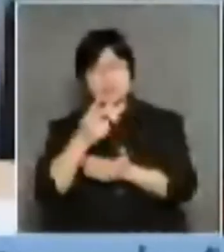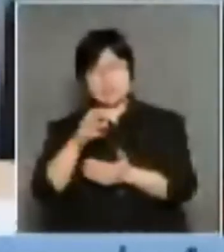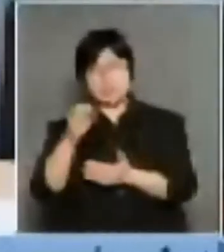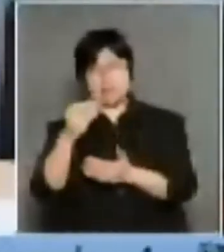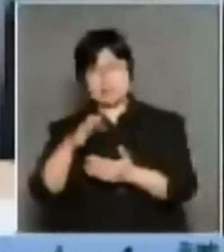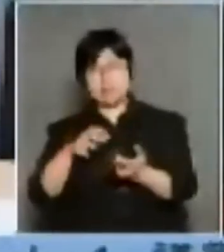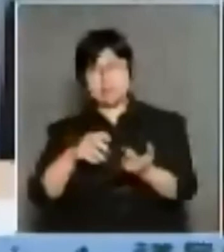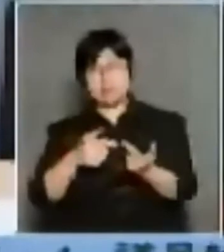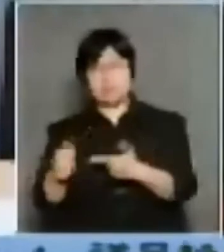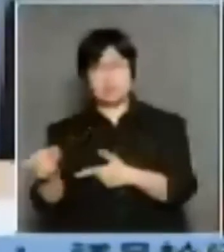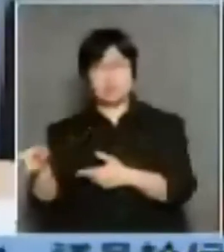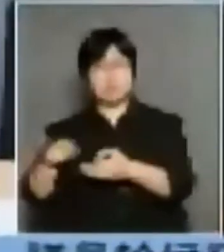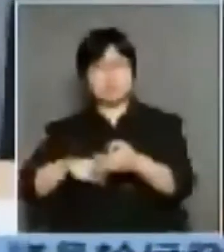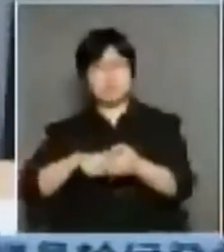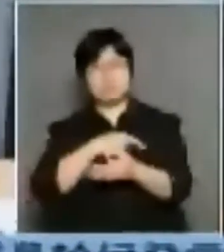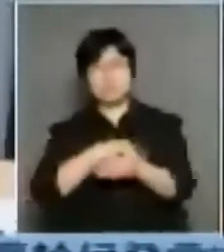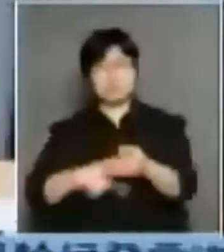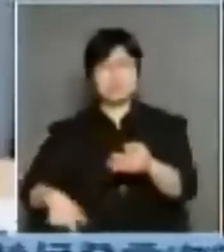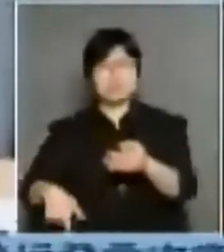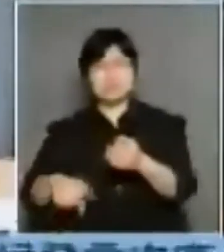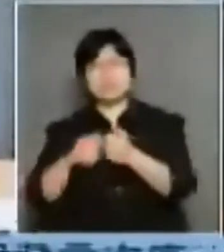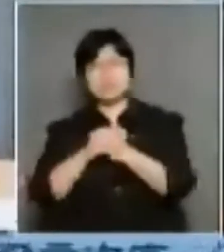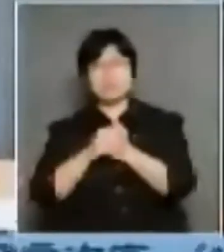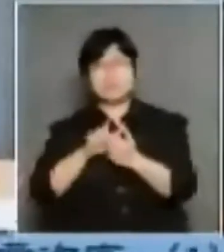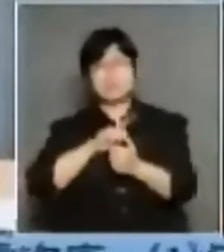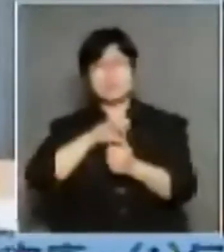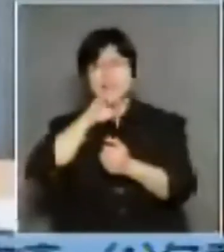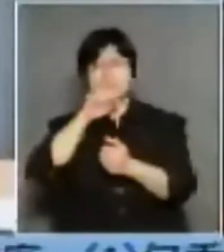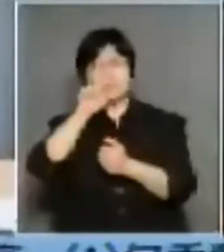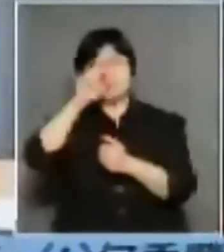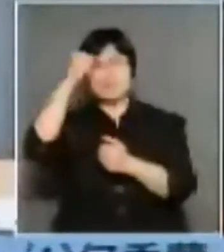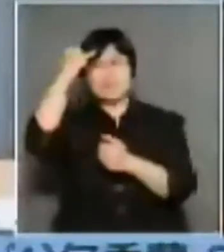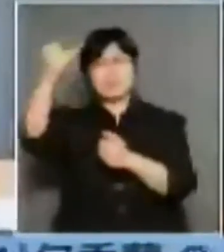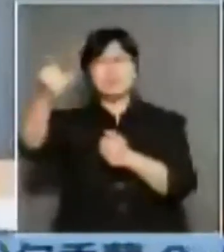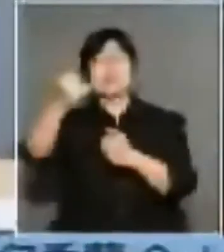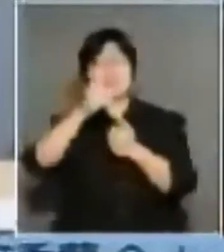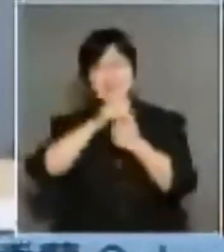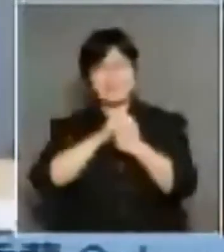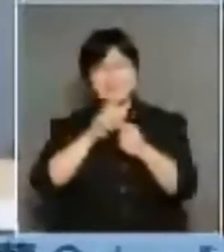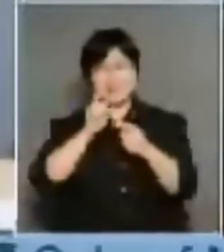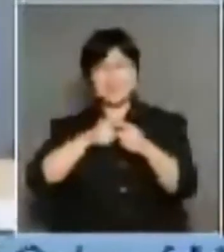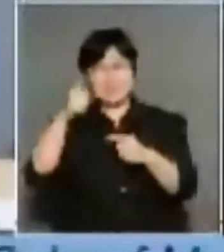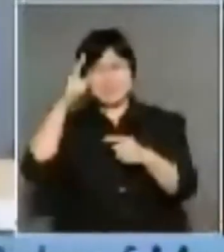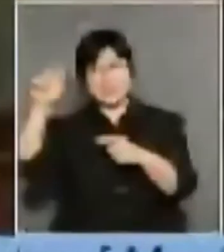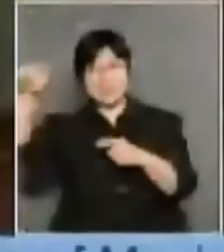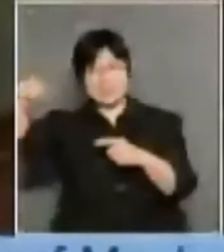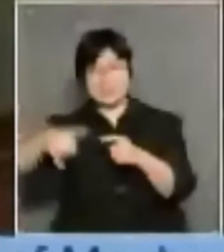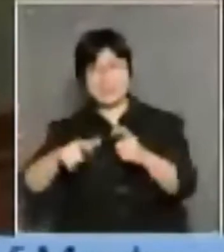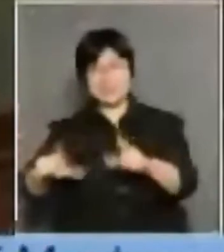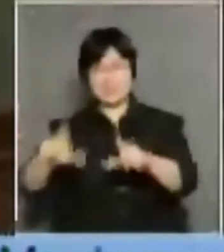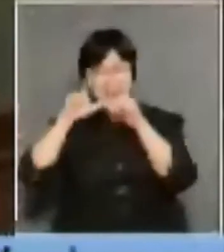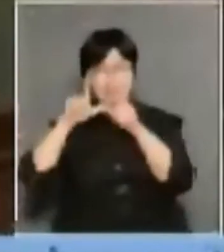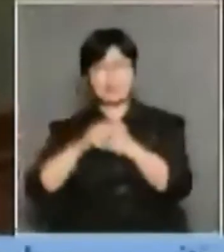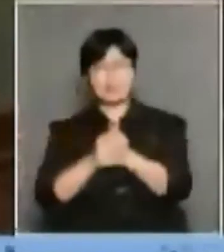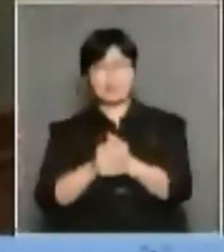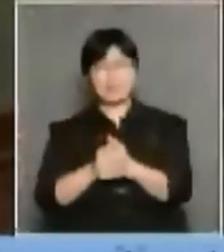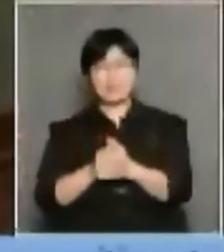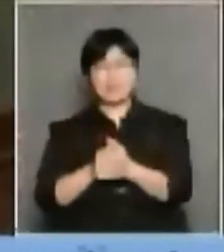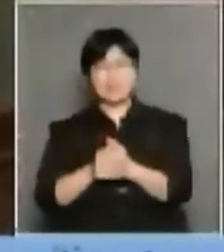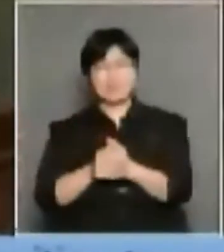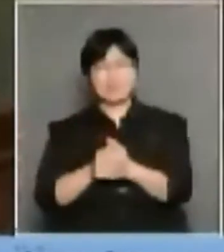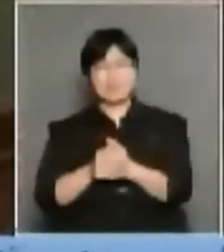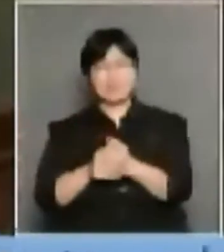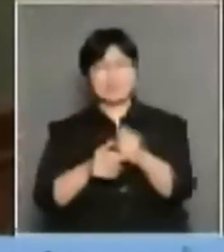的王國興，自己都不知道自己說什麼，我真的很想他回來答答阿哥，他這份這樣